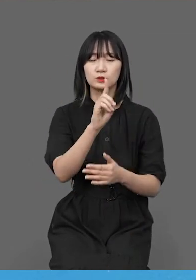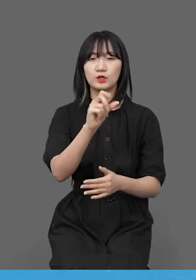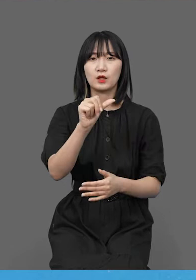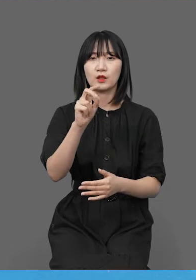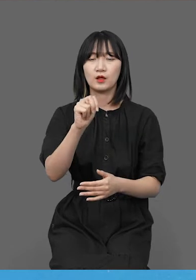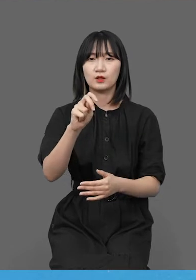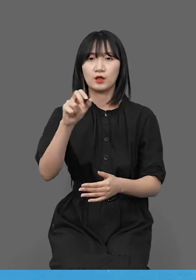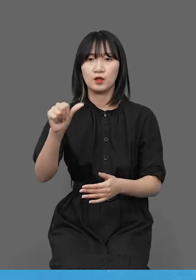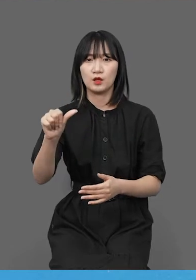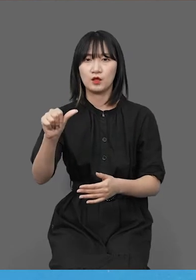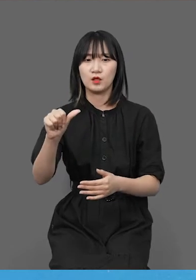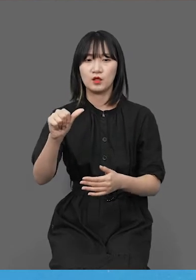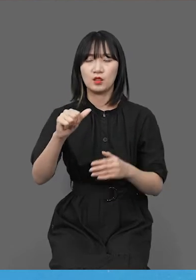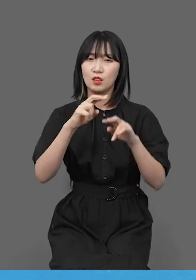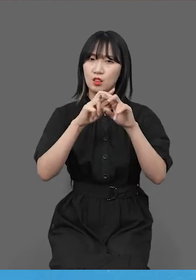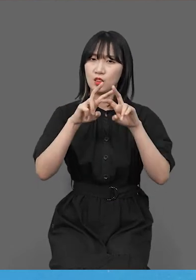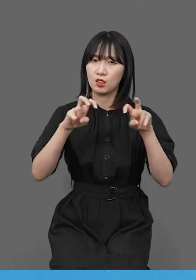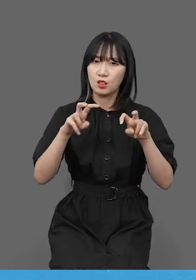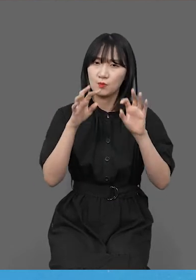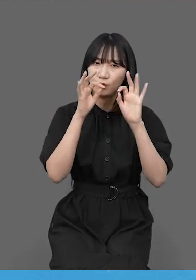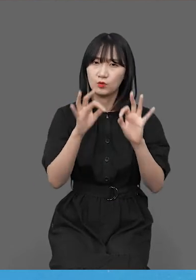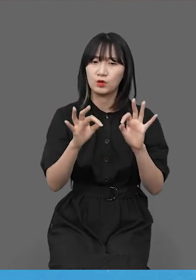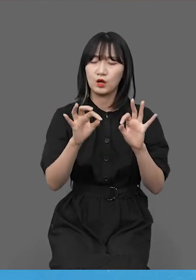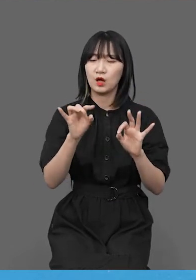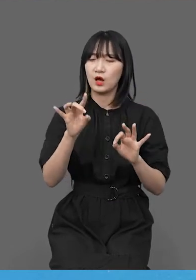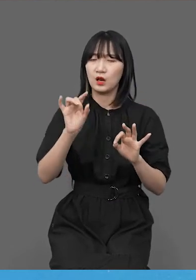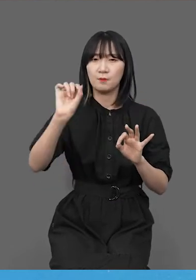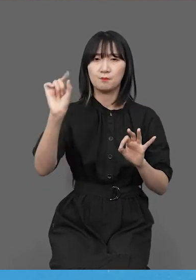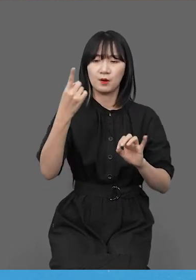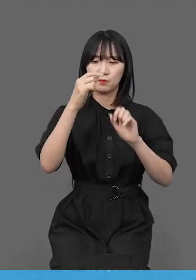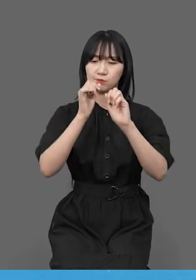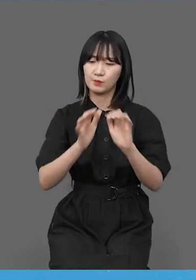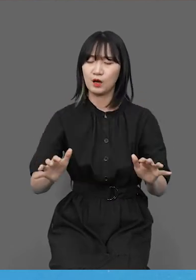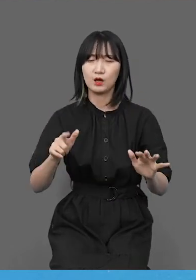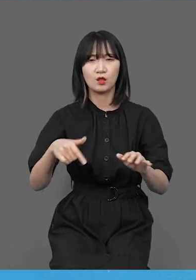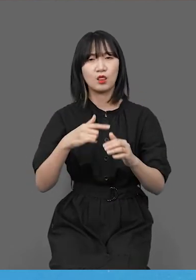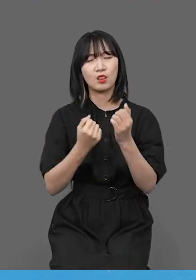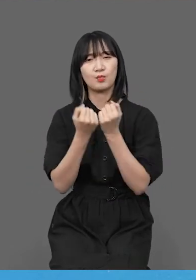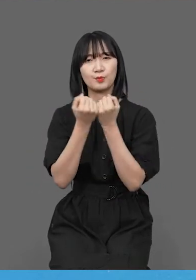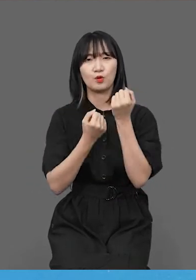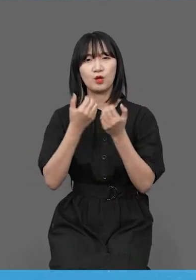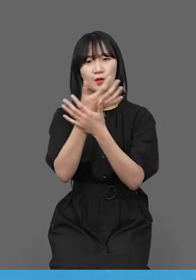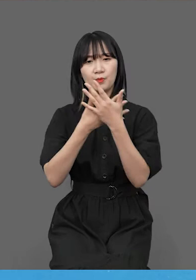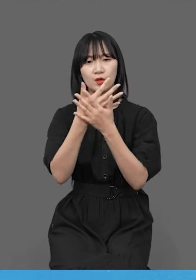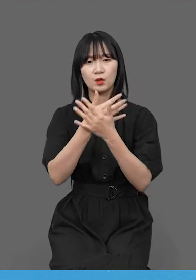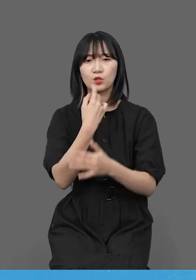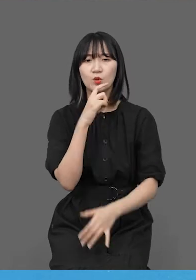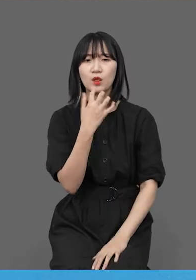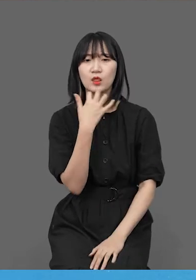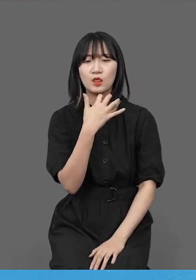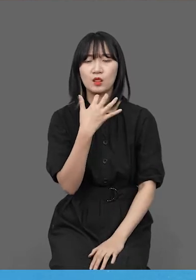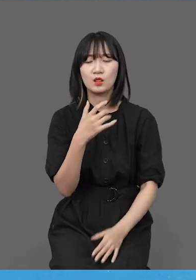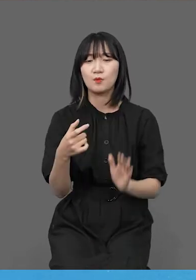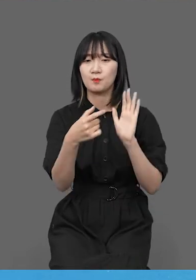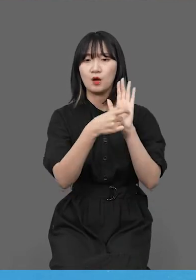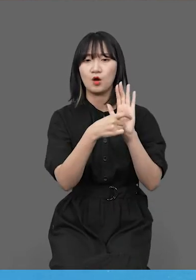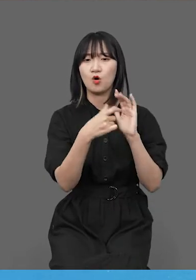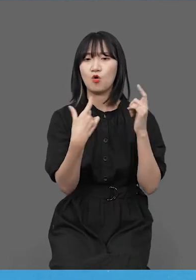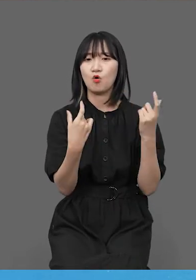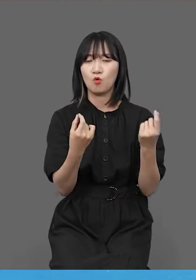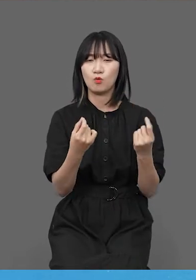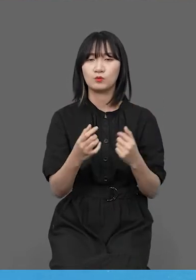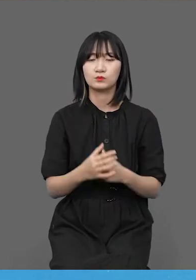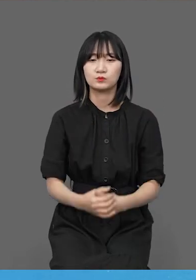보니까 이 단일 계통수로 표현이 잘 안 되더라는 것입니다. 저 밑에 노란색으로 써놓은 것처럼 Biology